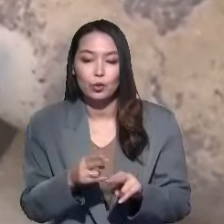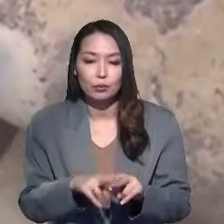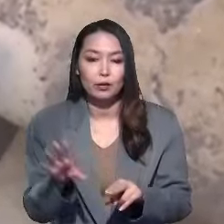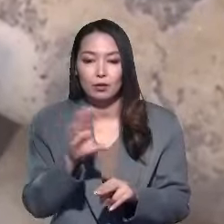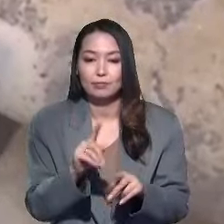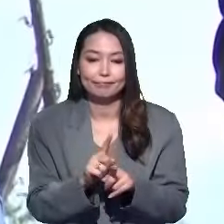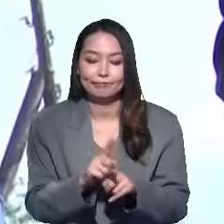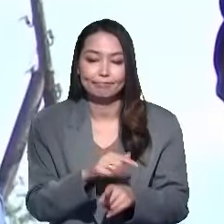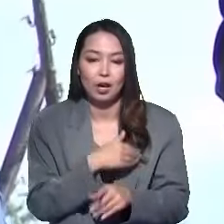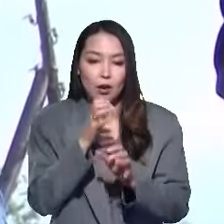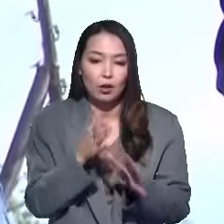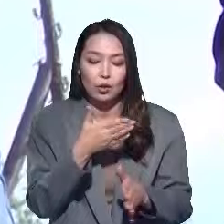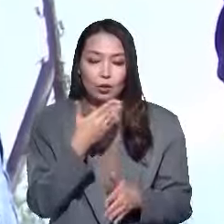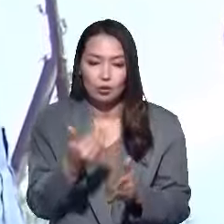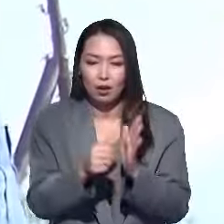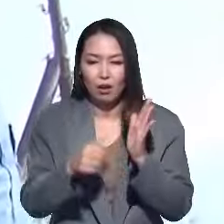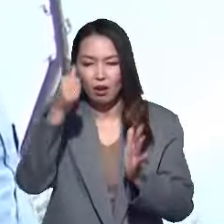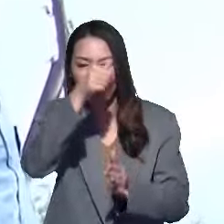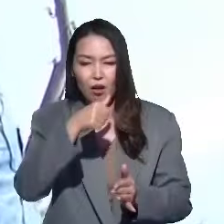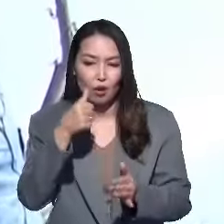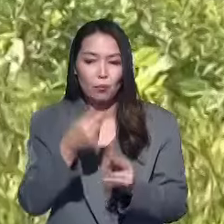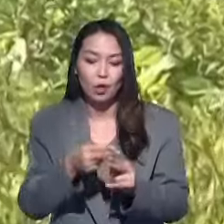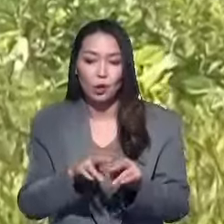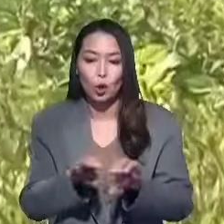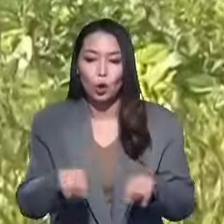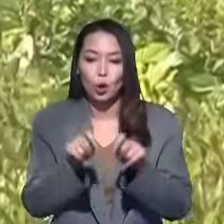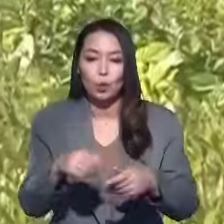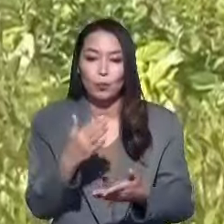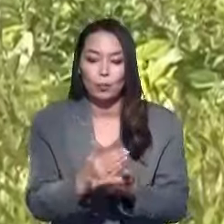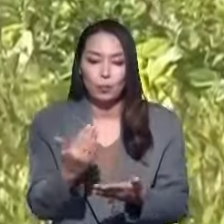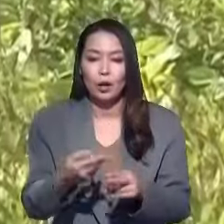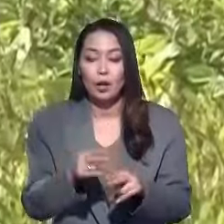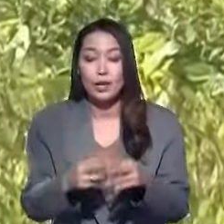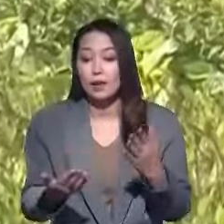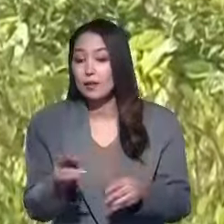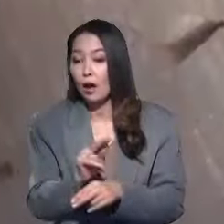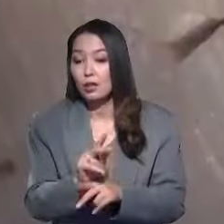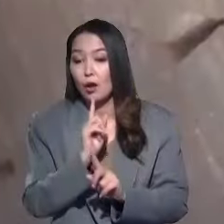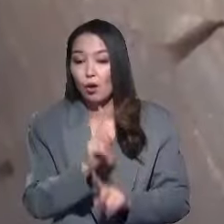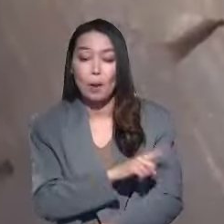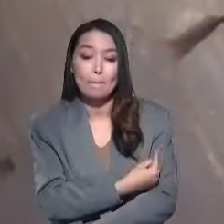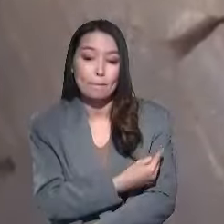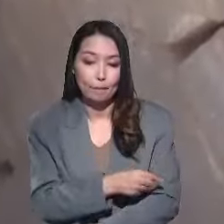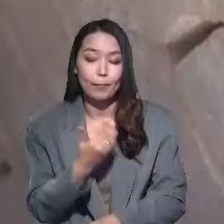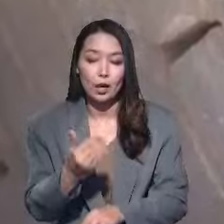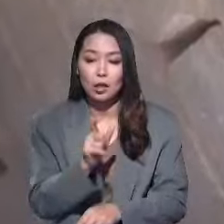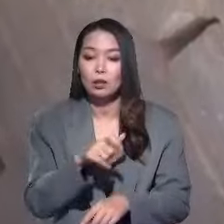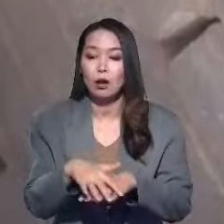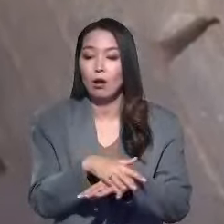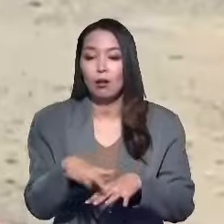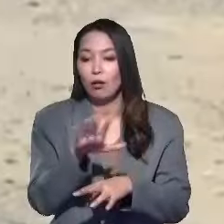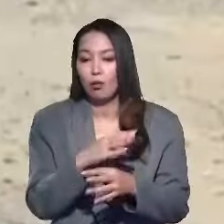келмейді. Пайдаланғанына 60 жылдан асқан, 40 жамау болған құбыр қысқа дейін жөнделмесе, аурухана қыста науқас қабылдай